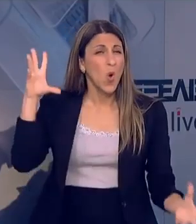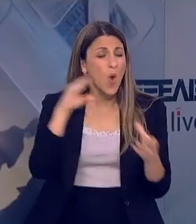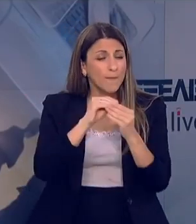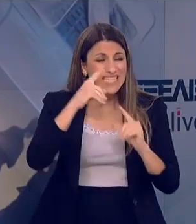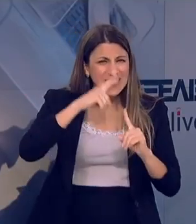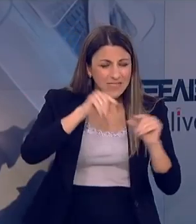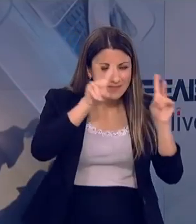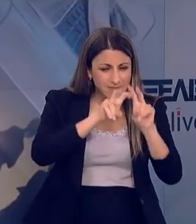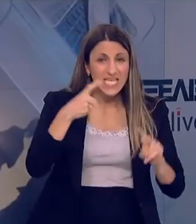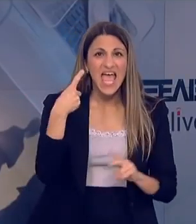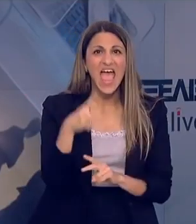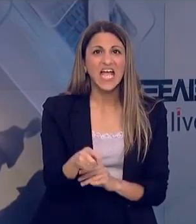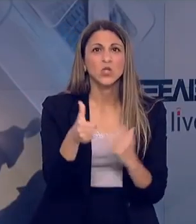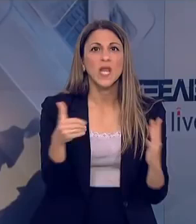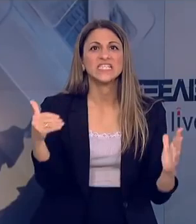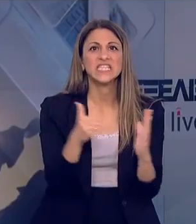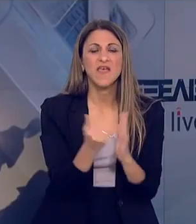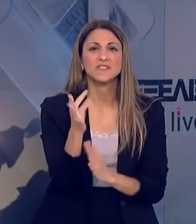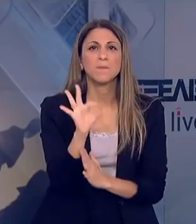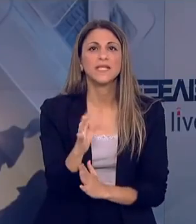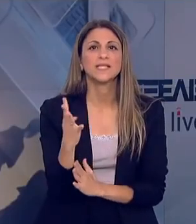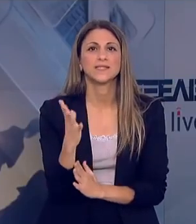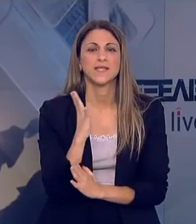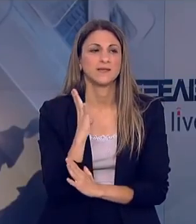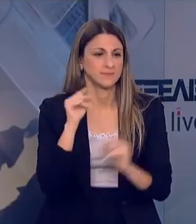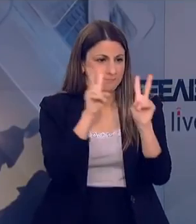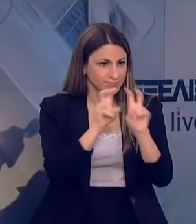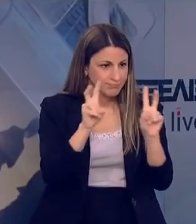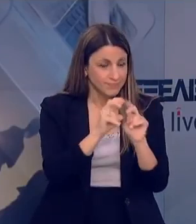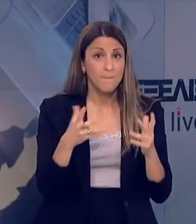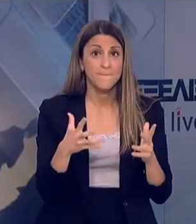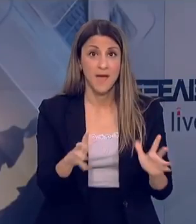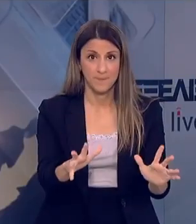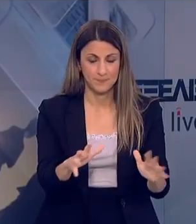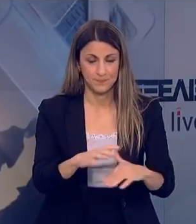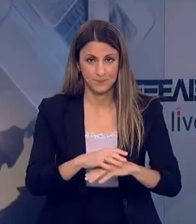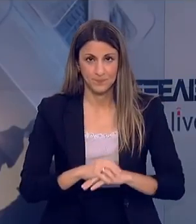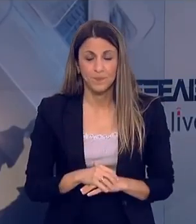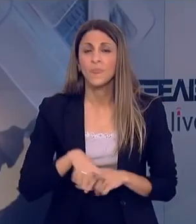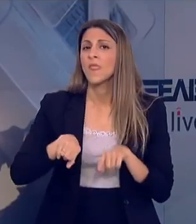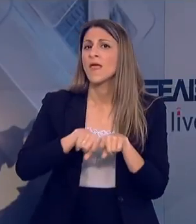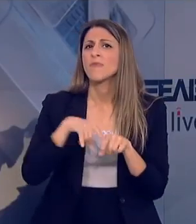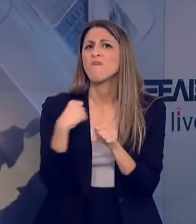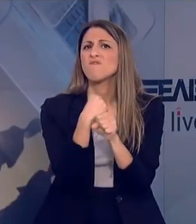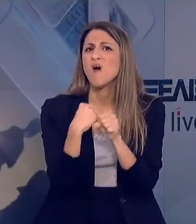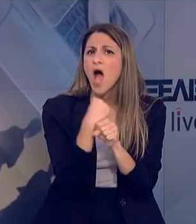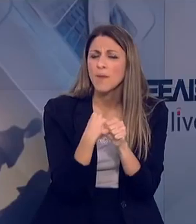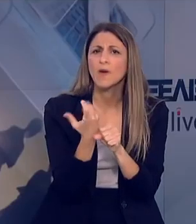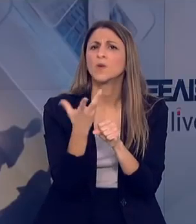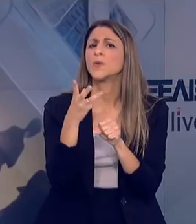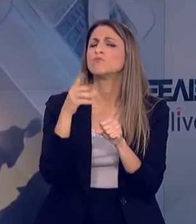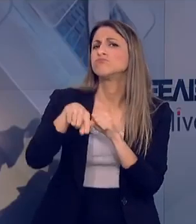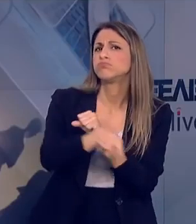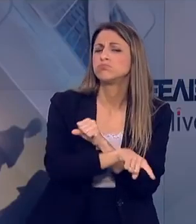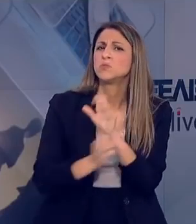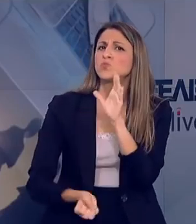ελεγχθεί έως σήμερα 106.054 κλινικά δείγματα. Σχετικά με θεραπευτικές εξελίξεις, έχουμε κάποια αισιόδοξα